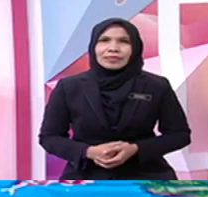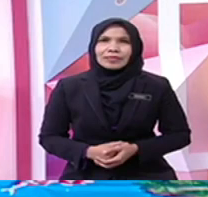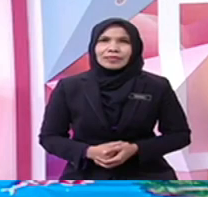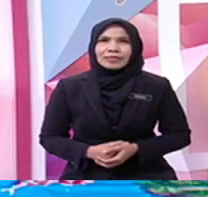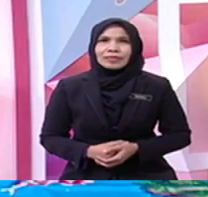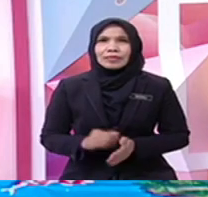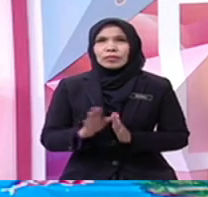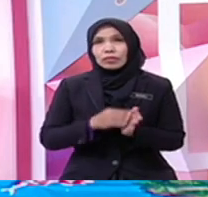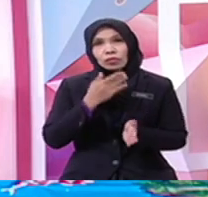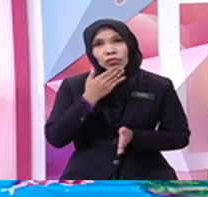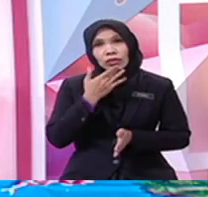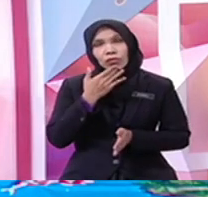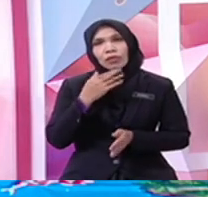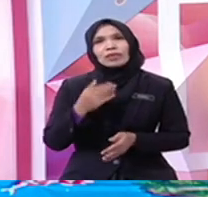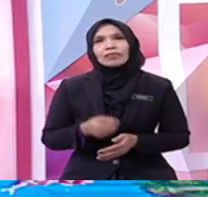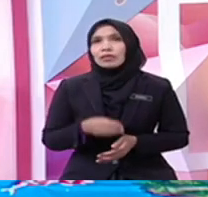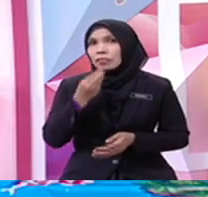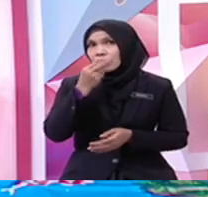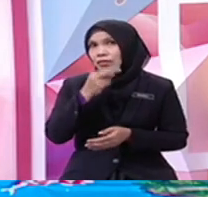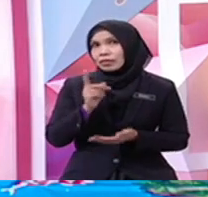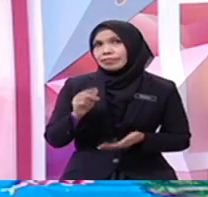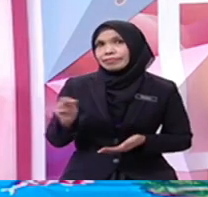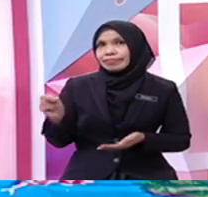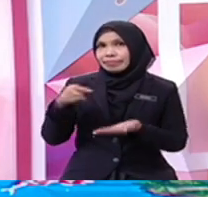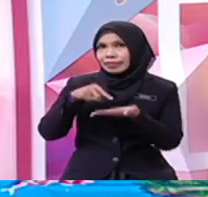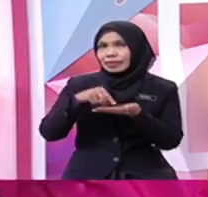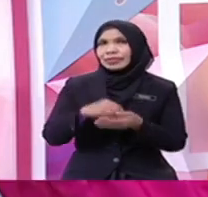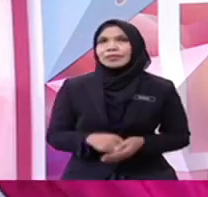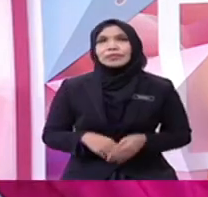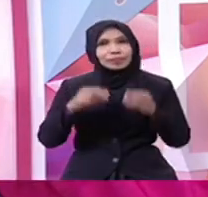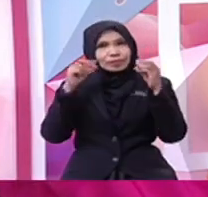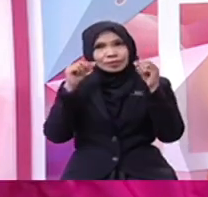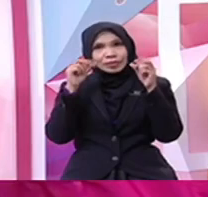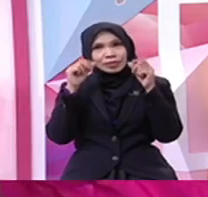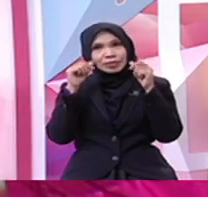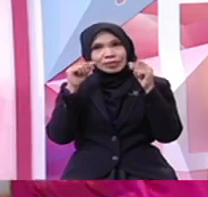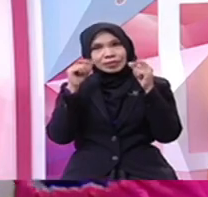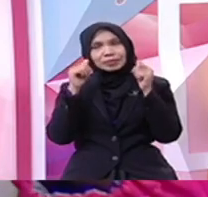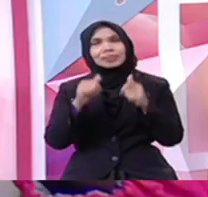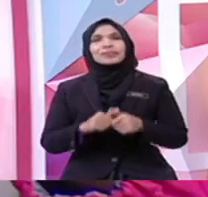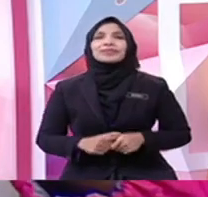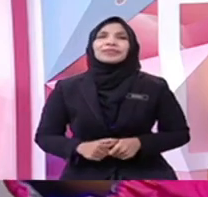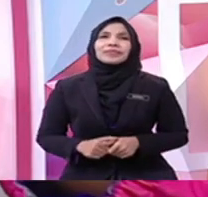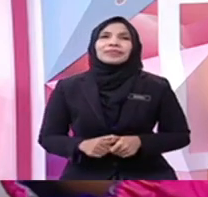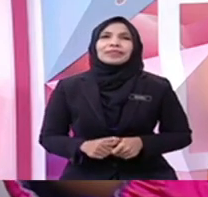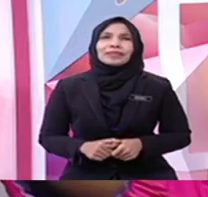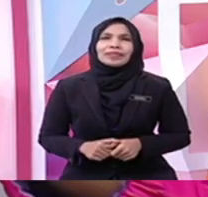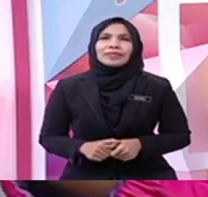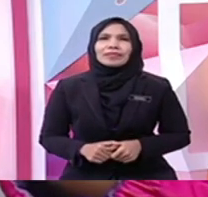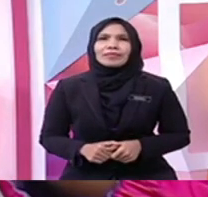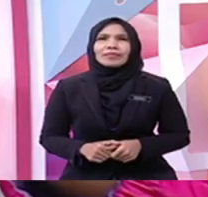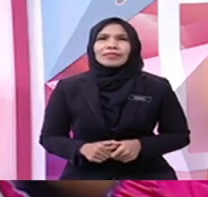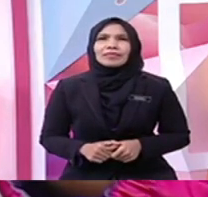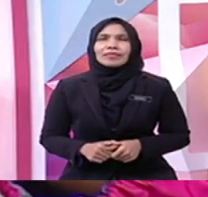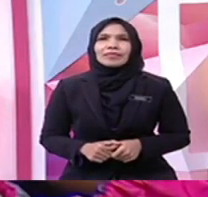berwarna-warni sego makan nih gudeg gule oke udah guna of kandungan gula